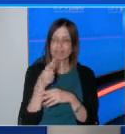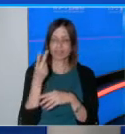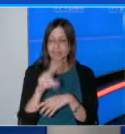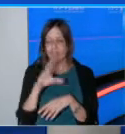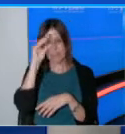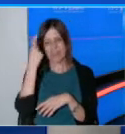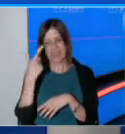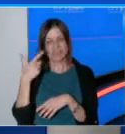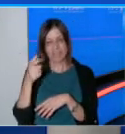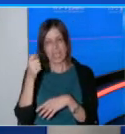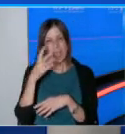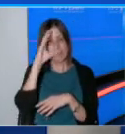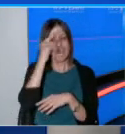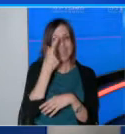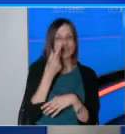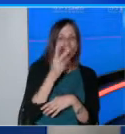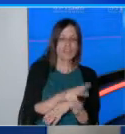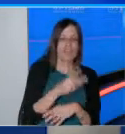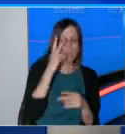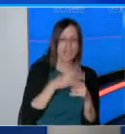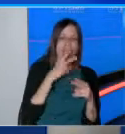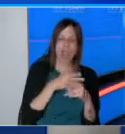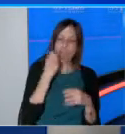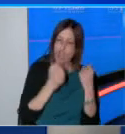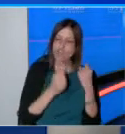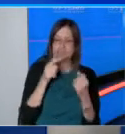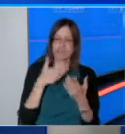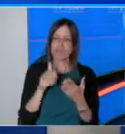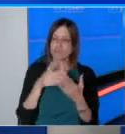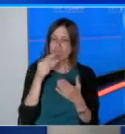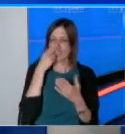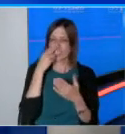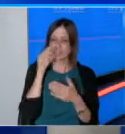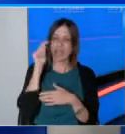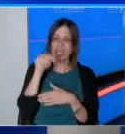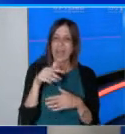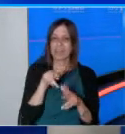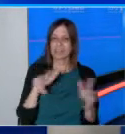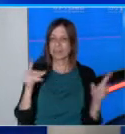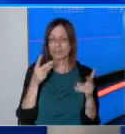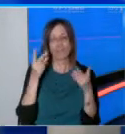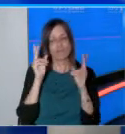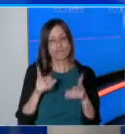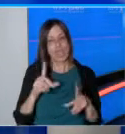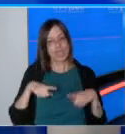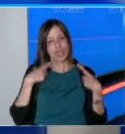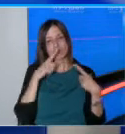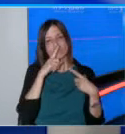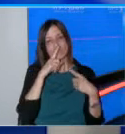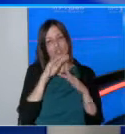אחד בירי ובן אחד שנפטר ממחלה קשה, ואת ממשיכה לנסות להגיע למצב שבו יהיה אפשר לחיות בשקט